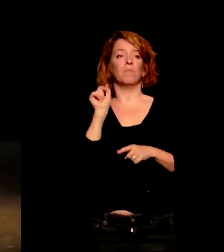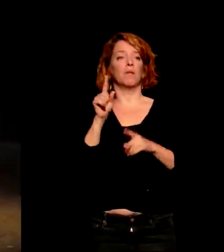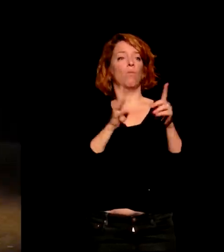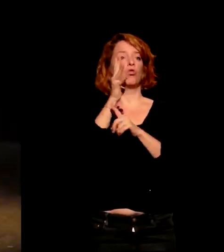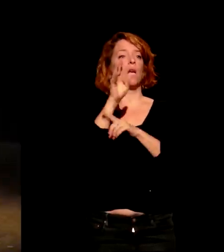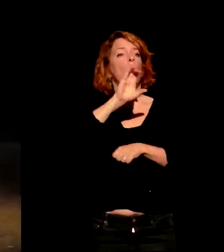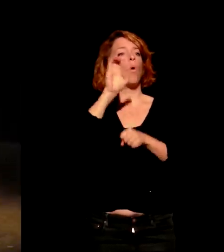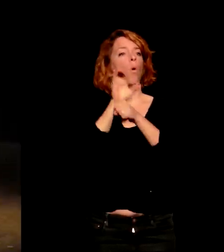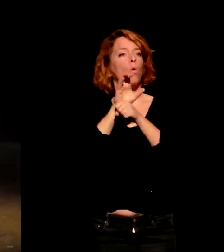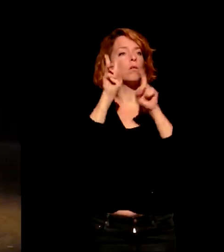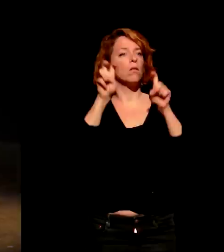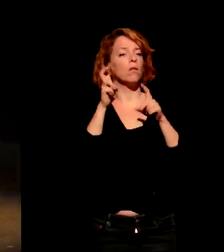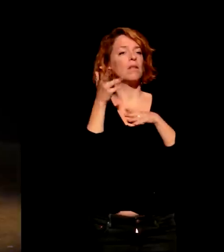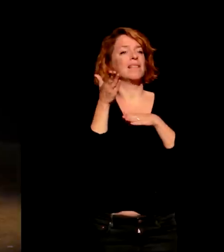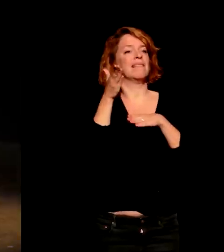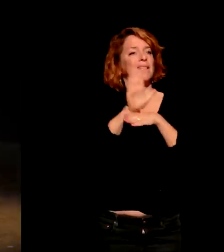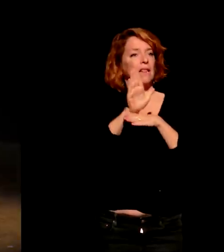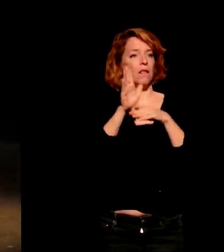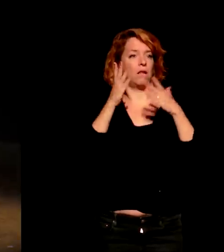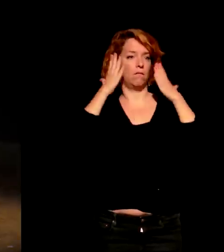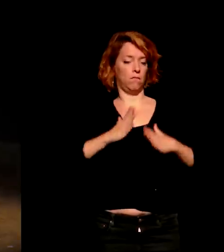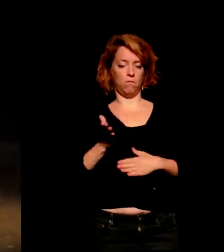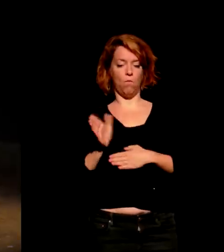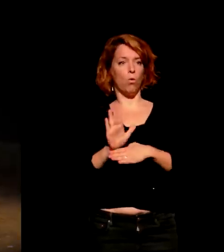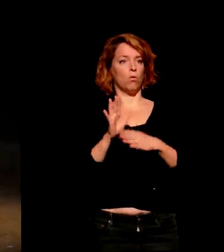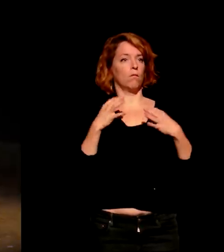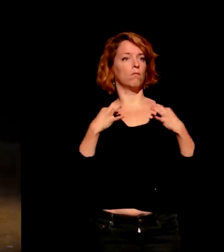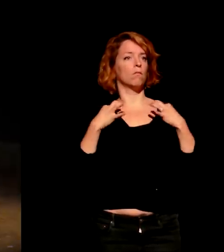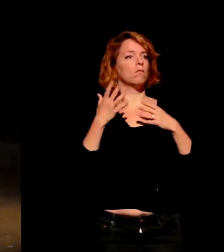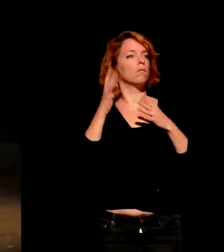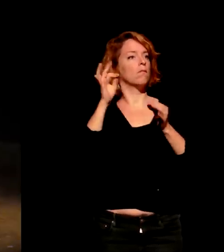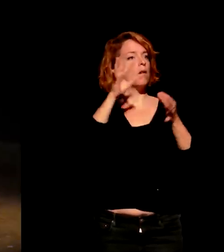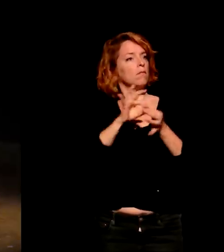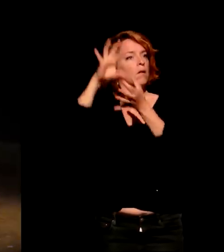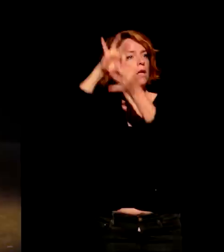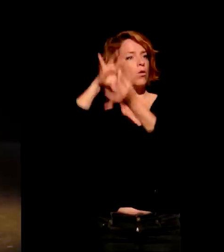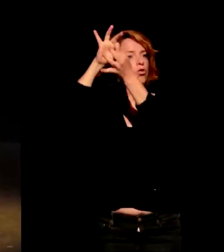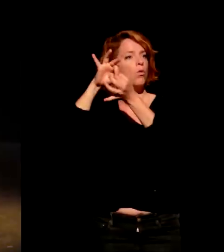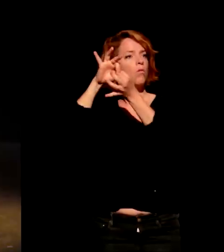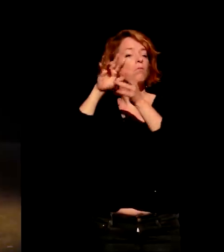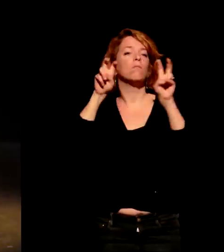les signes ostentatoires de religion dans les écoles publiques, qu'on a tous appelé la loi sur le voile à l'école.